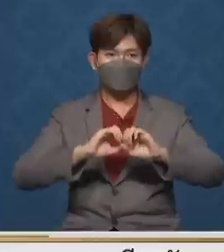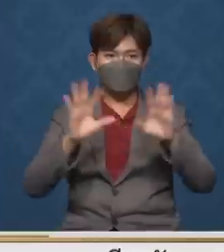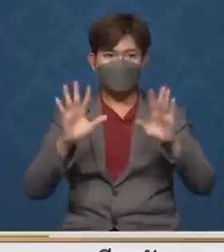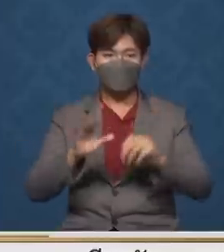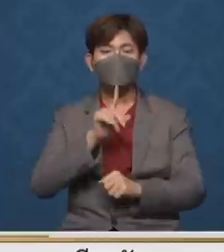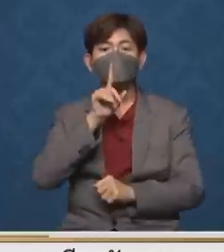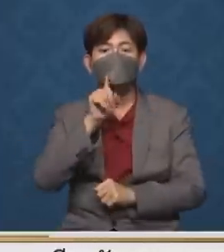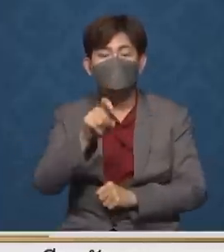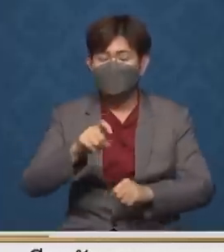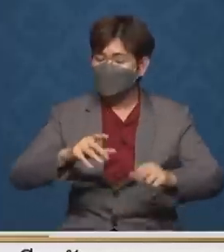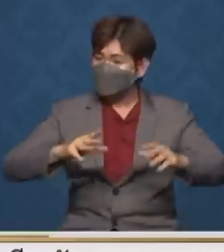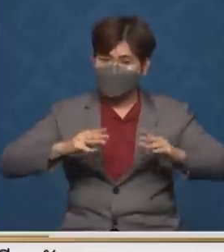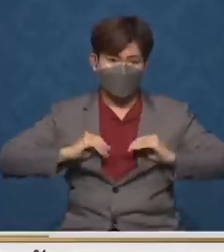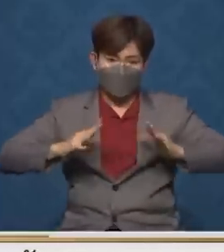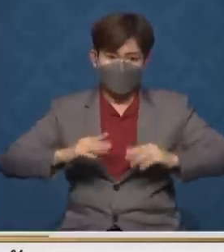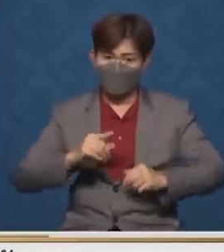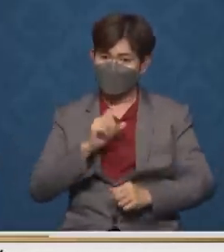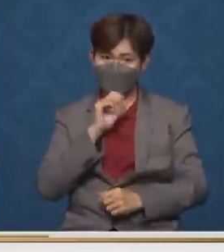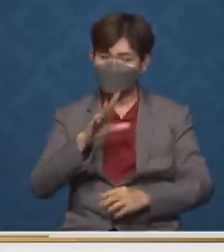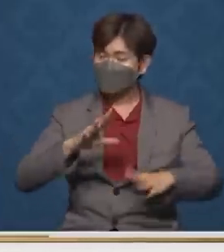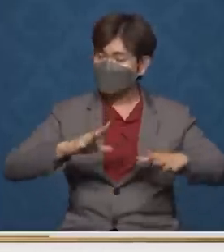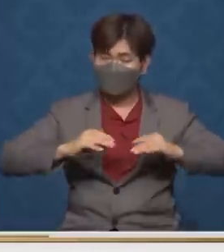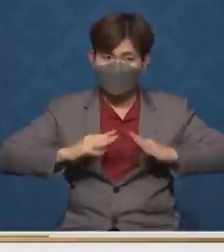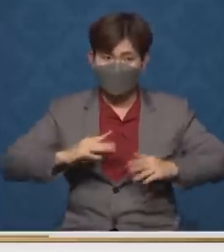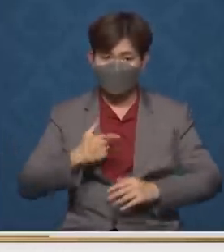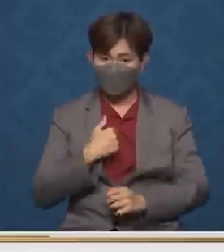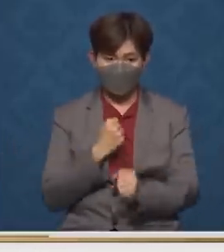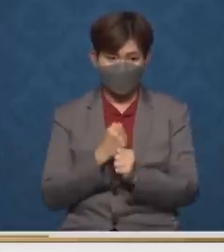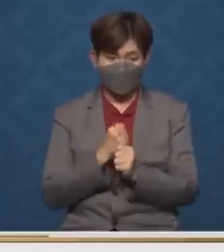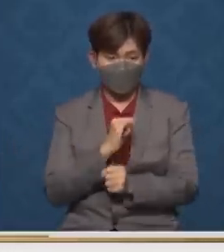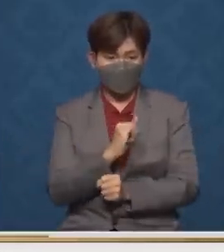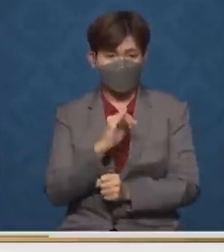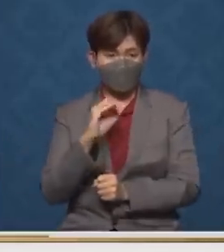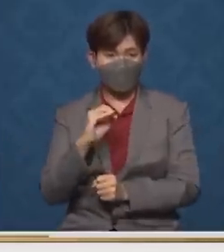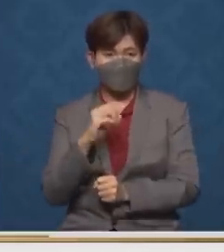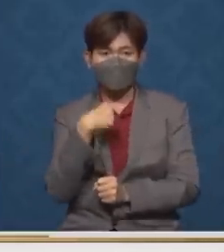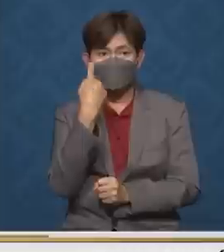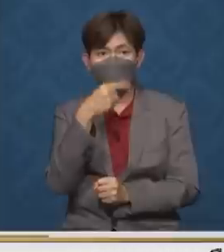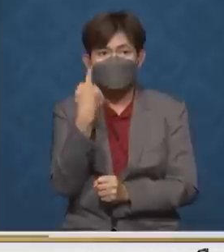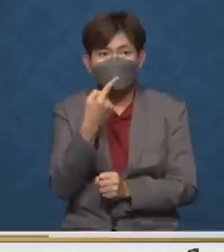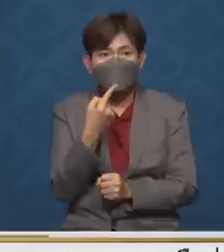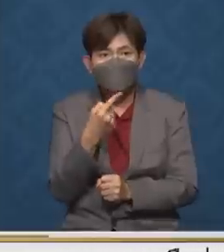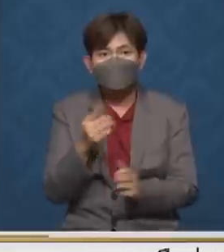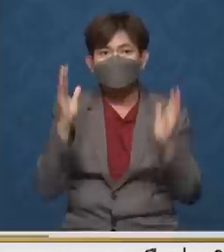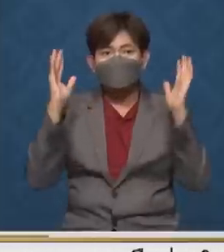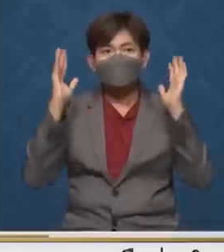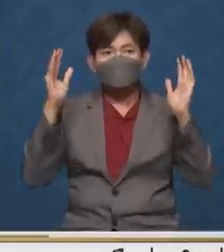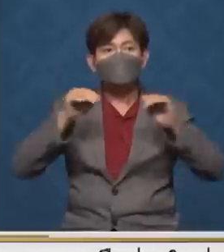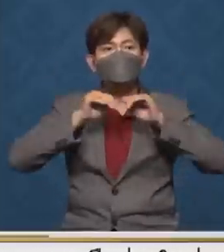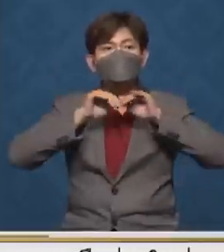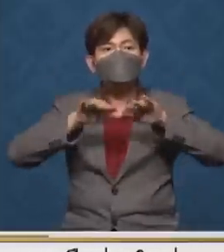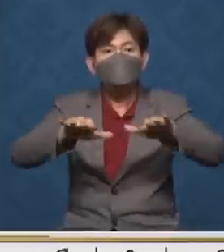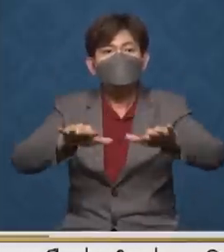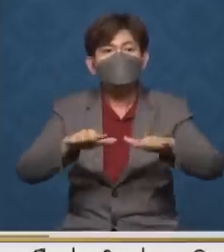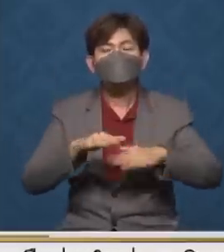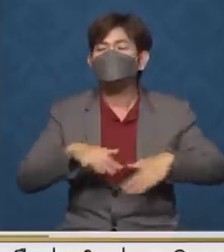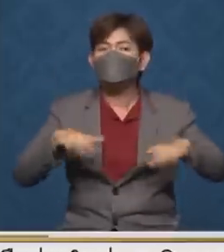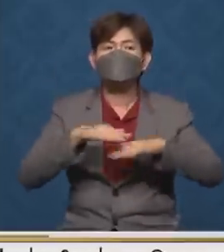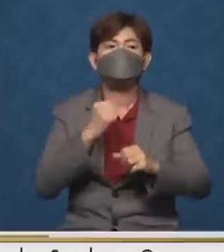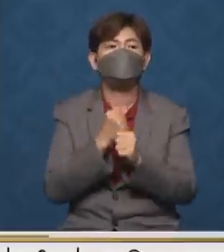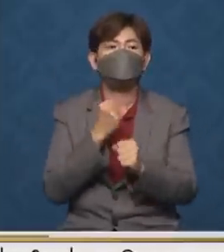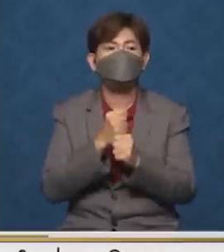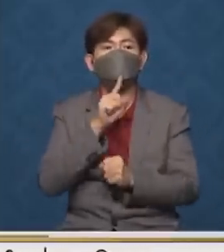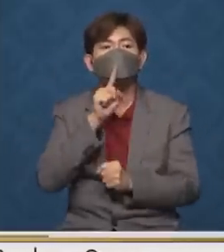ท่านจะปติเสธกางสภาณอีกไหมว่าปฏิบัการ yellowเป็เพี่ยง PR กองทัพและประชาสัพัญการทำงาน